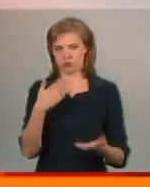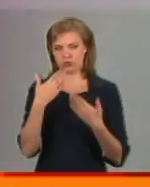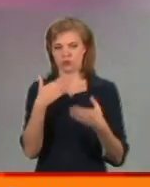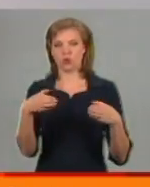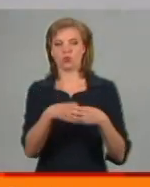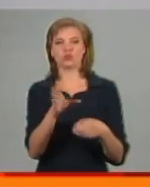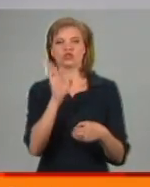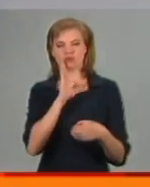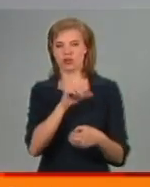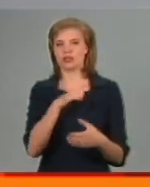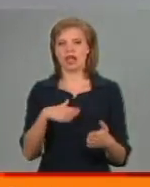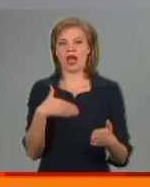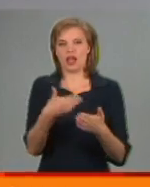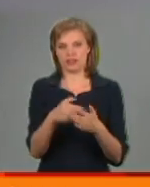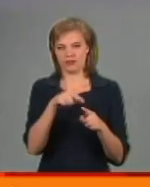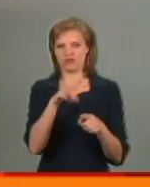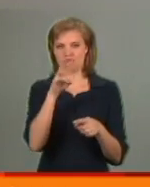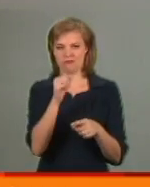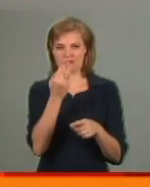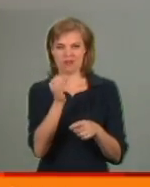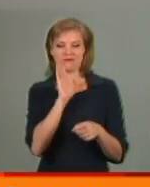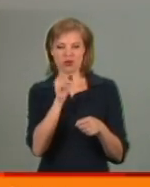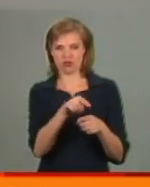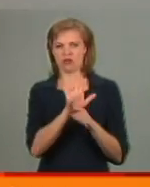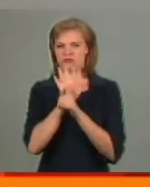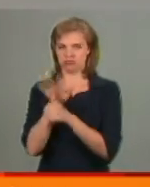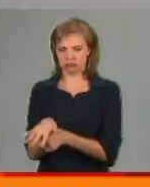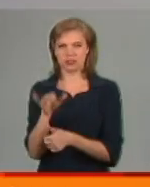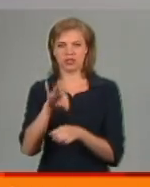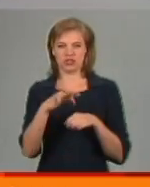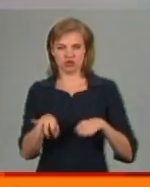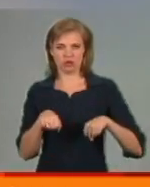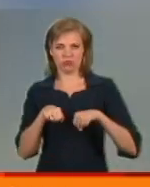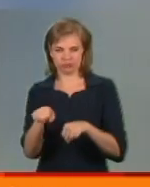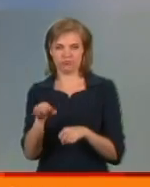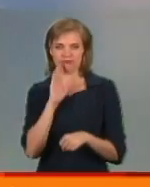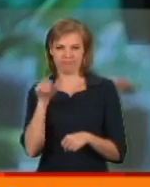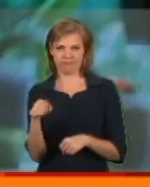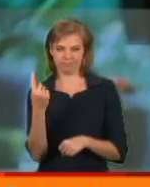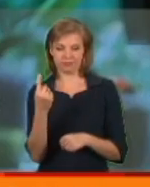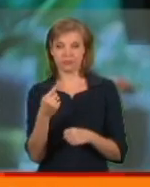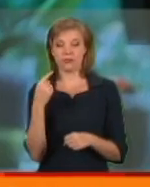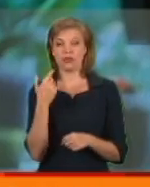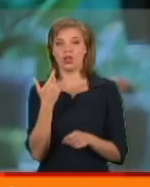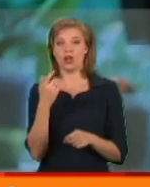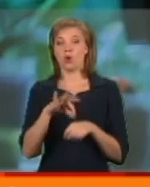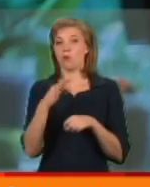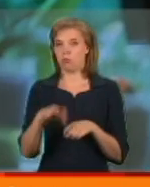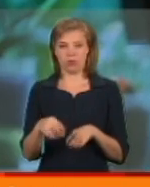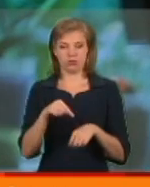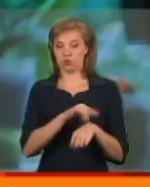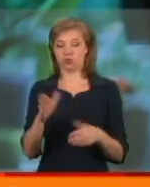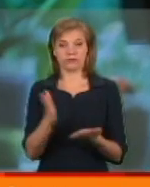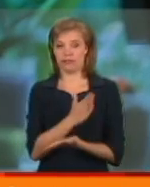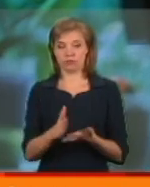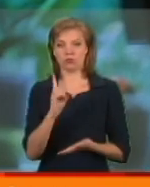Гурт дівчат, найактивніша серед яких Марія, принижує та нещадно гамселить Поліну. Болі я на той момент не чувствовала